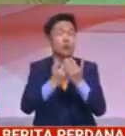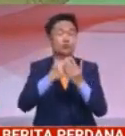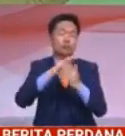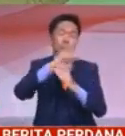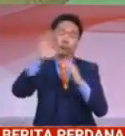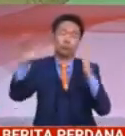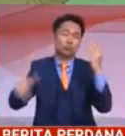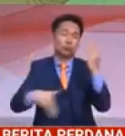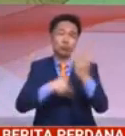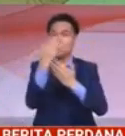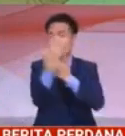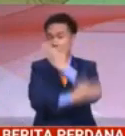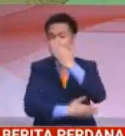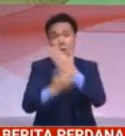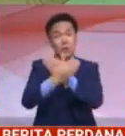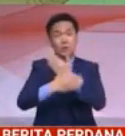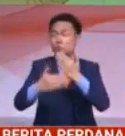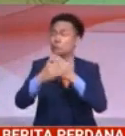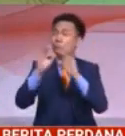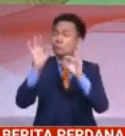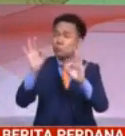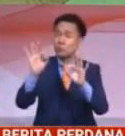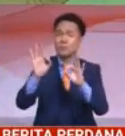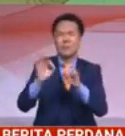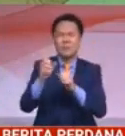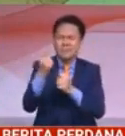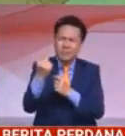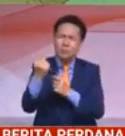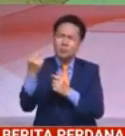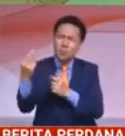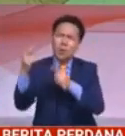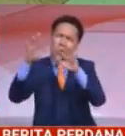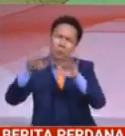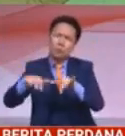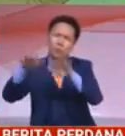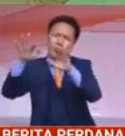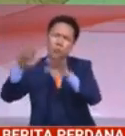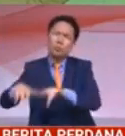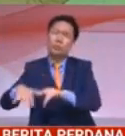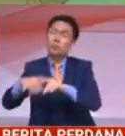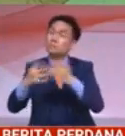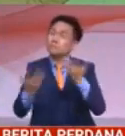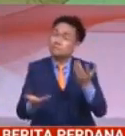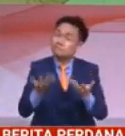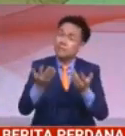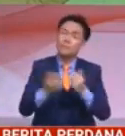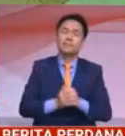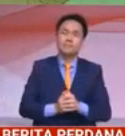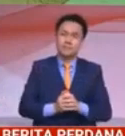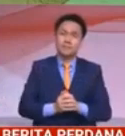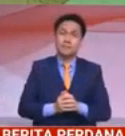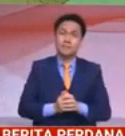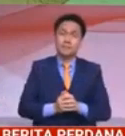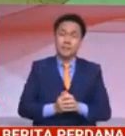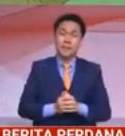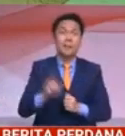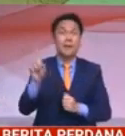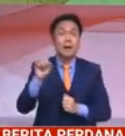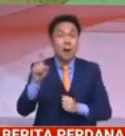semua kawasan di Malaysia, kecuali hujan di satu dua tempat masih lagi berpotensi untuk berlaku